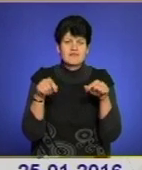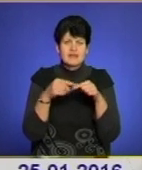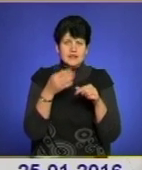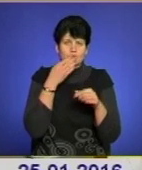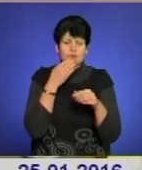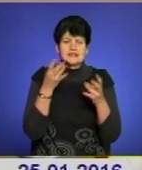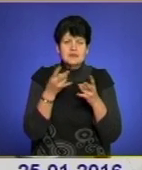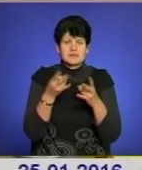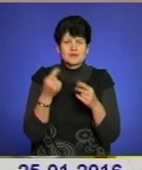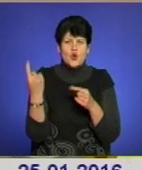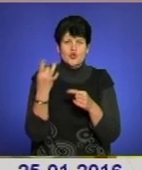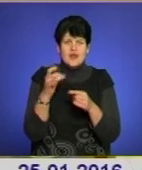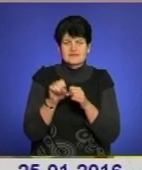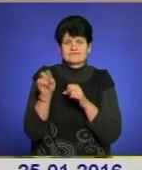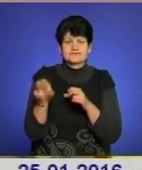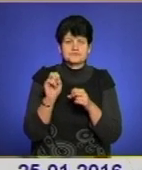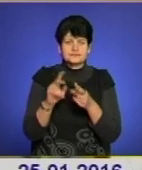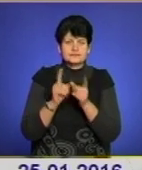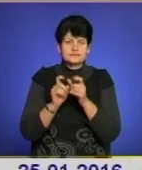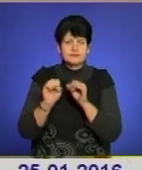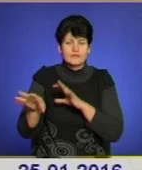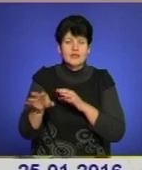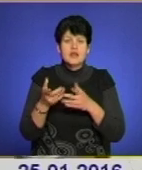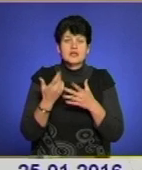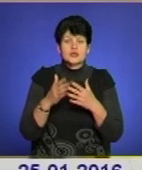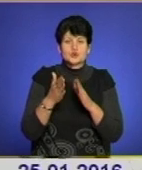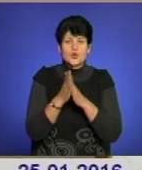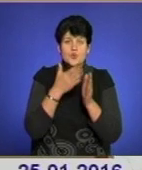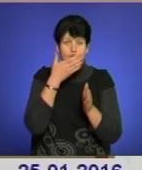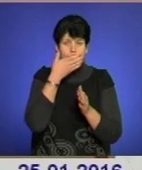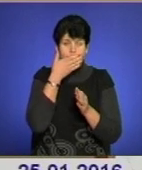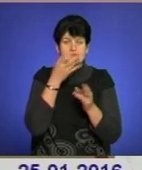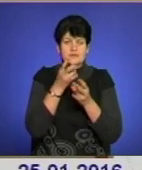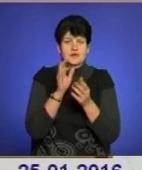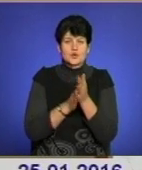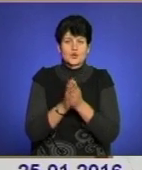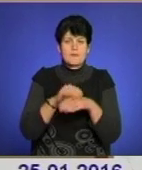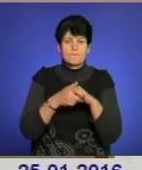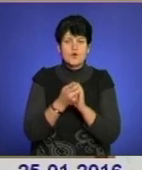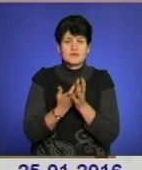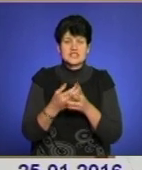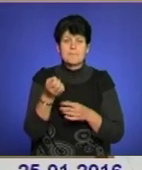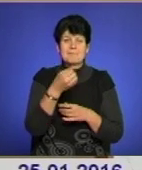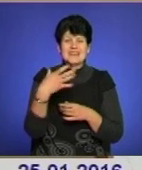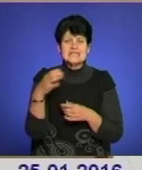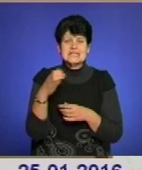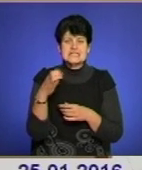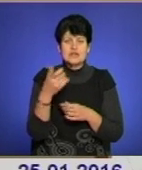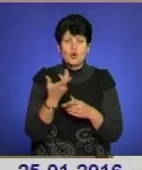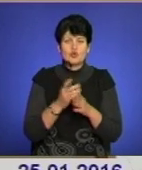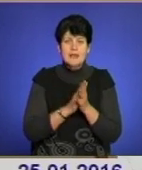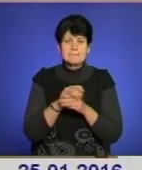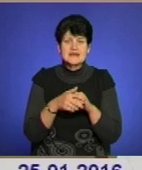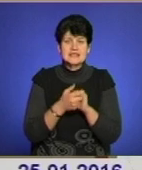яку завжди міняти. Якщо ви прикриваєте рот рукою, обов'язково руки мити. Тому що на протязі вже 15 секунд миття рук з